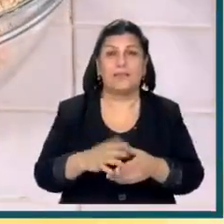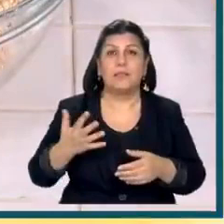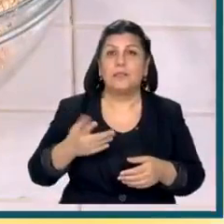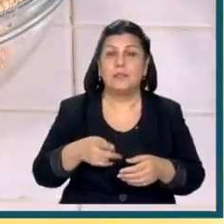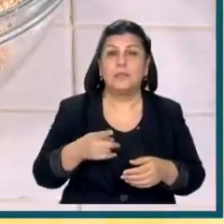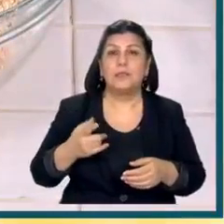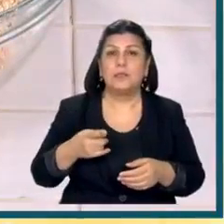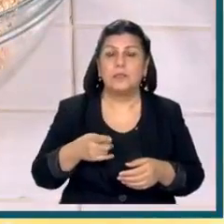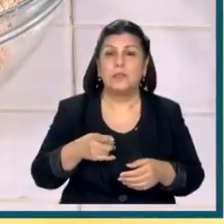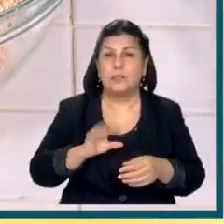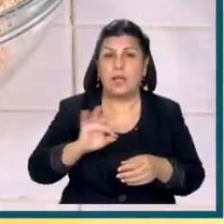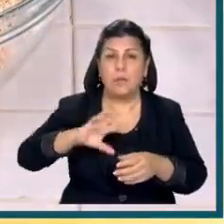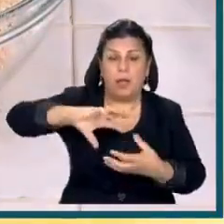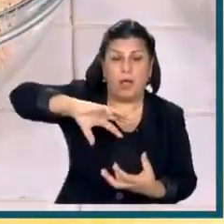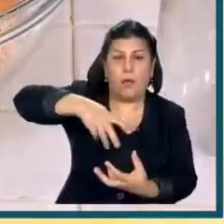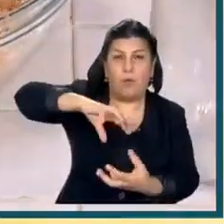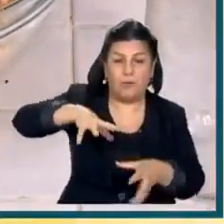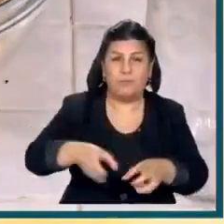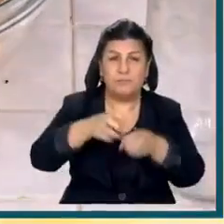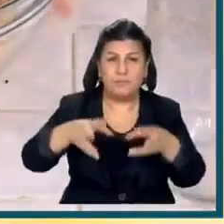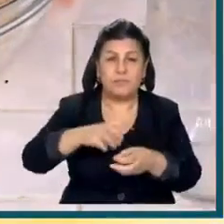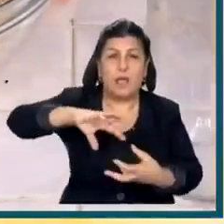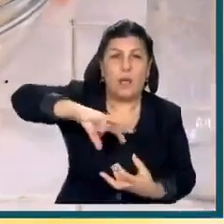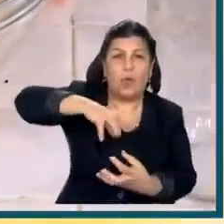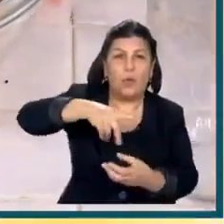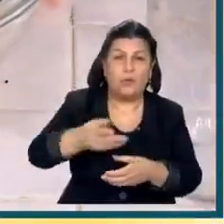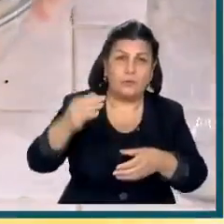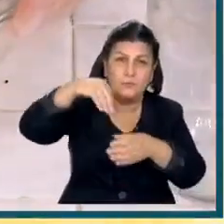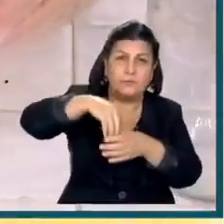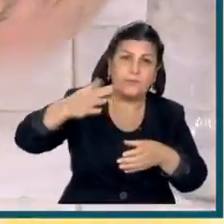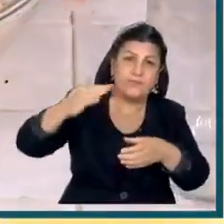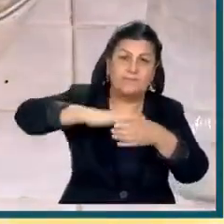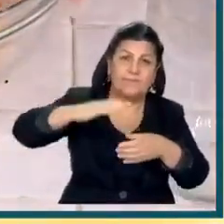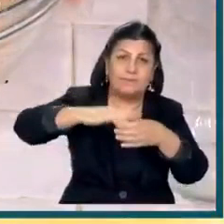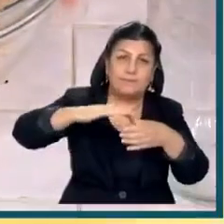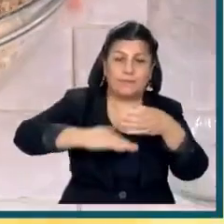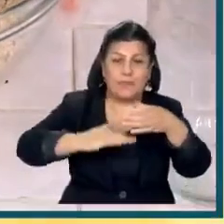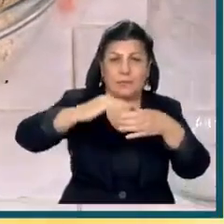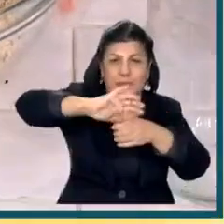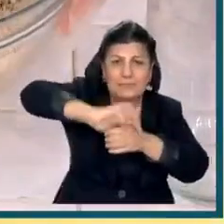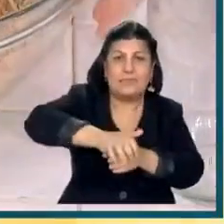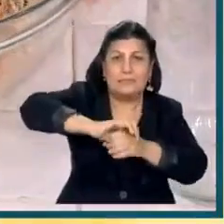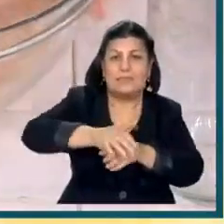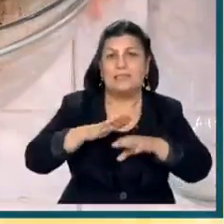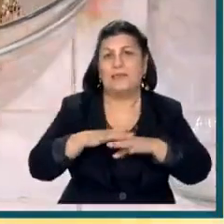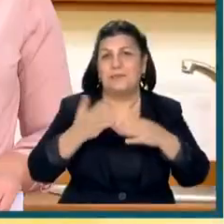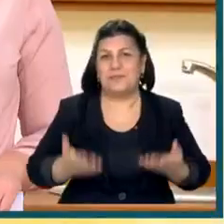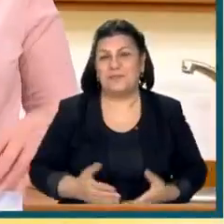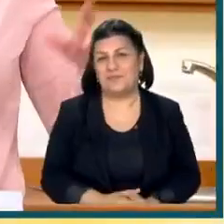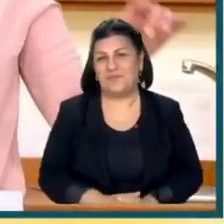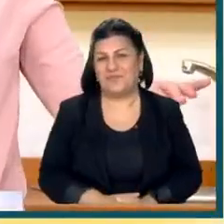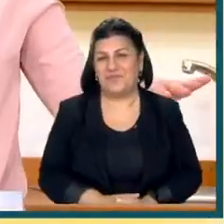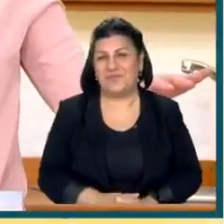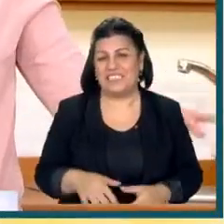basacağız yorulacağız ve ve kavanoza kavanoza basacağız böyle hızlı hızlı yapabilirsek Eğer onu onu da